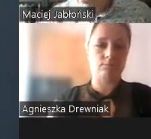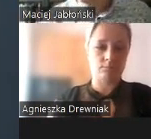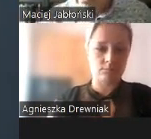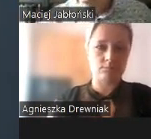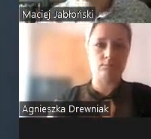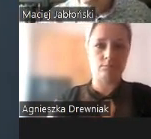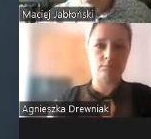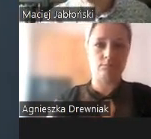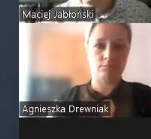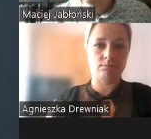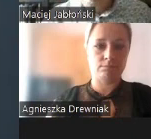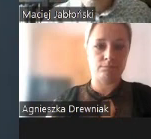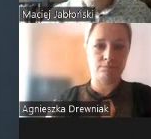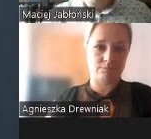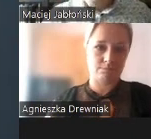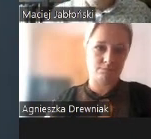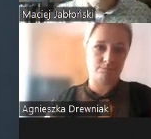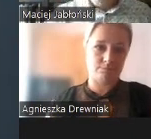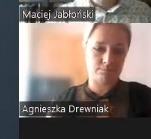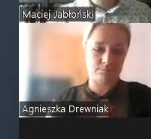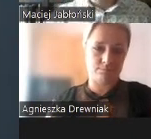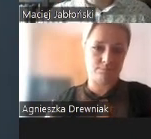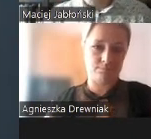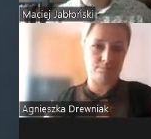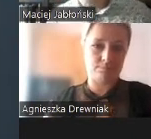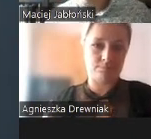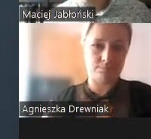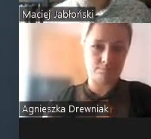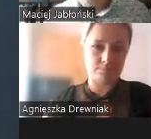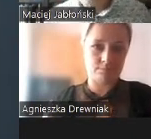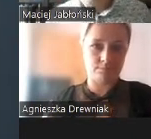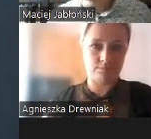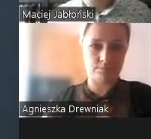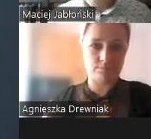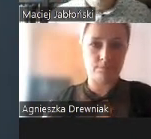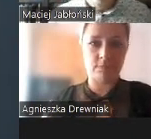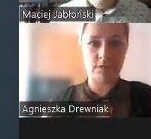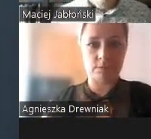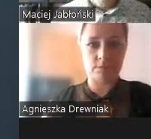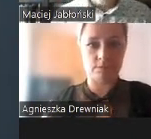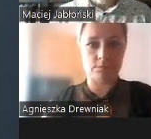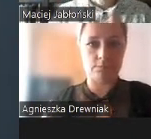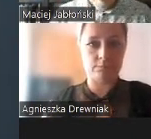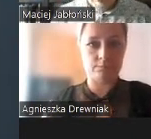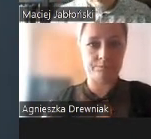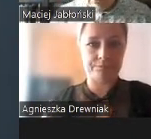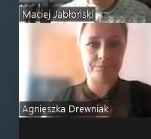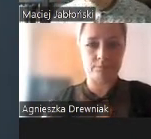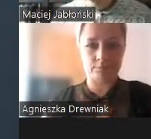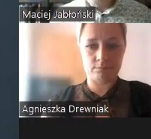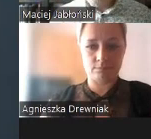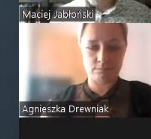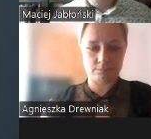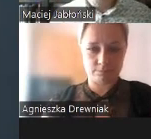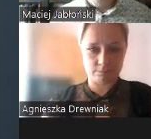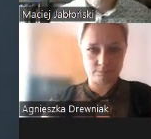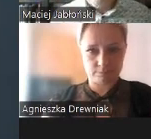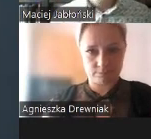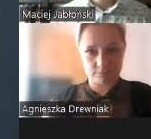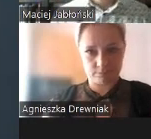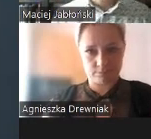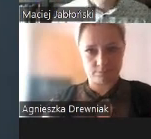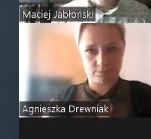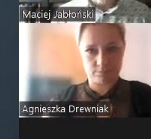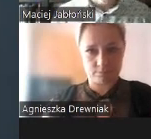wszystko jest dobrze, tak, dlatego mówię, tak. Wszystko jest z formalnego punktu widzenia dobrze, a summa summarum, kiedy wychodzi coś naprawdę ten, no